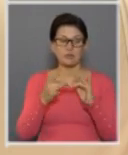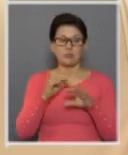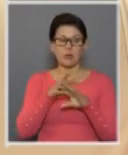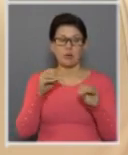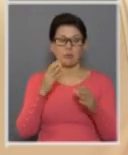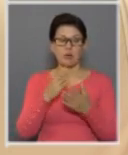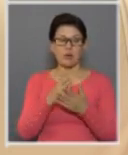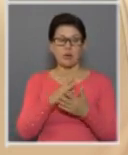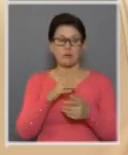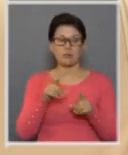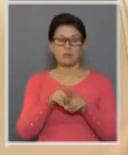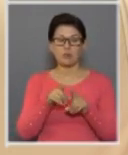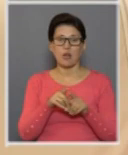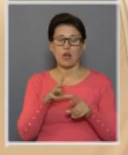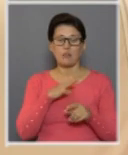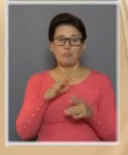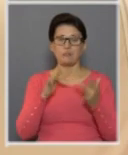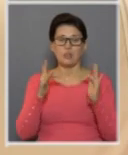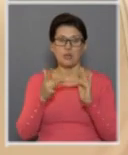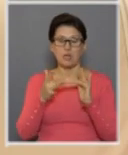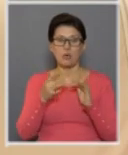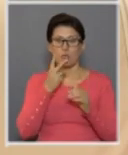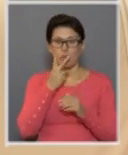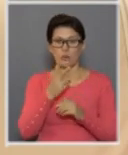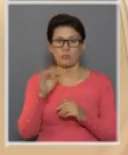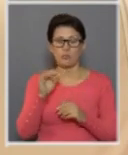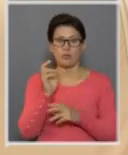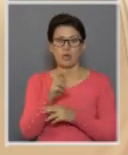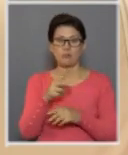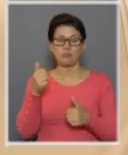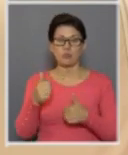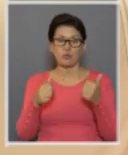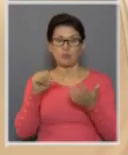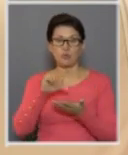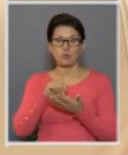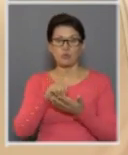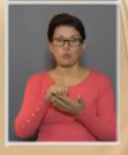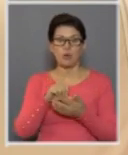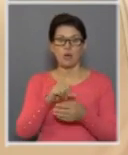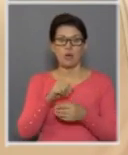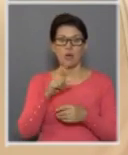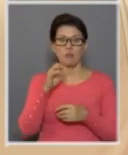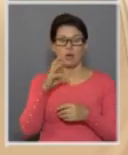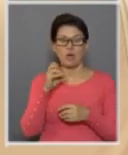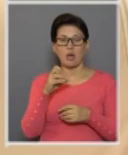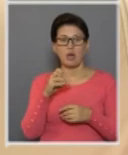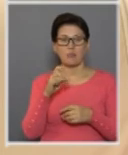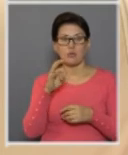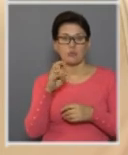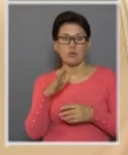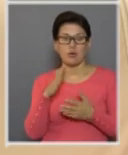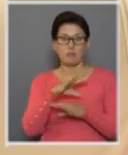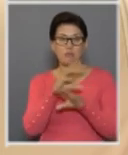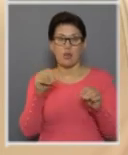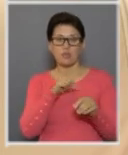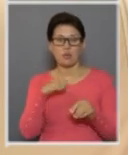барлығымызда бар ғой. Әлеуметтік желіге. Иә, әлеуметтік желіде көріп, барып кастингке қатысып, Хамзаға өзі отырды, продюсерлер